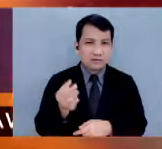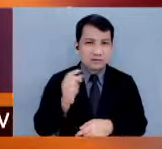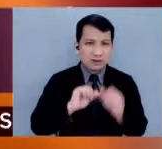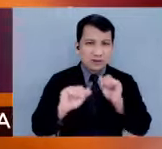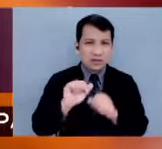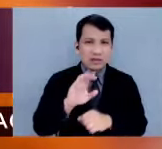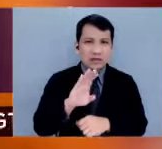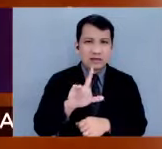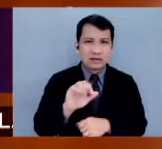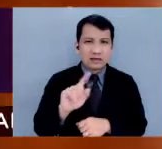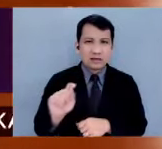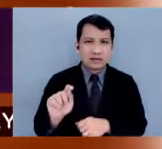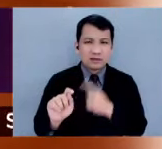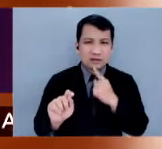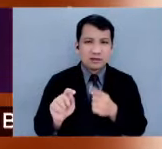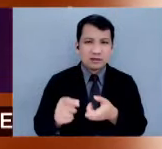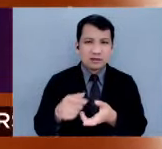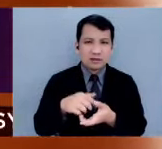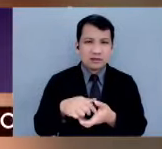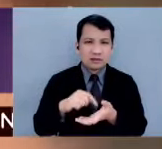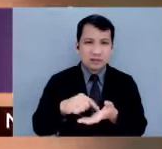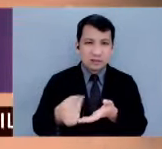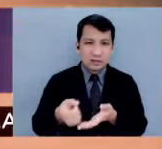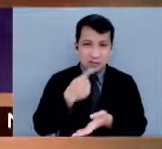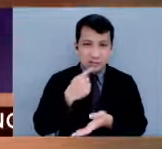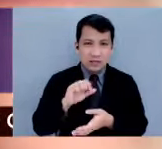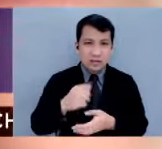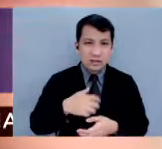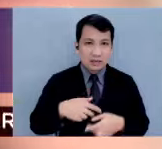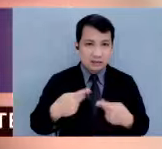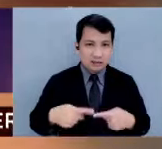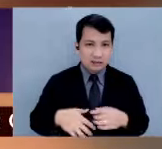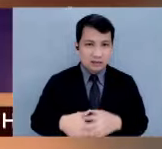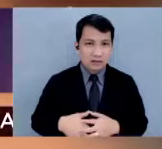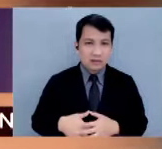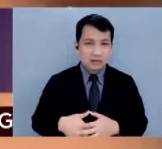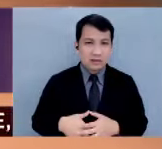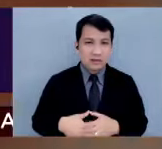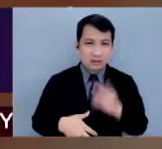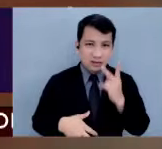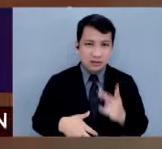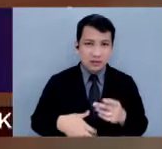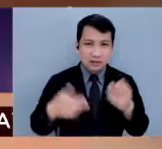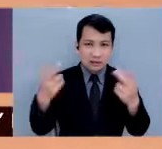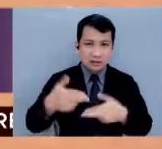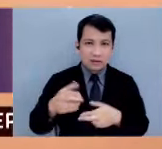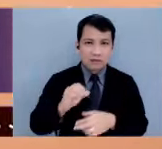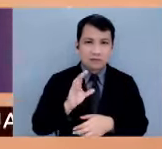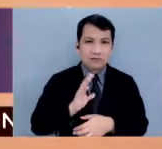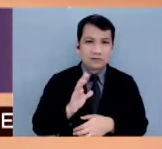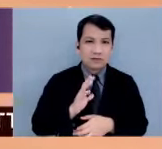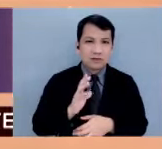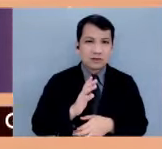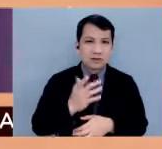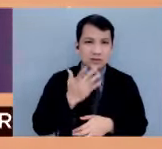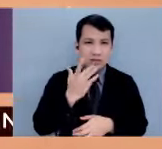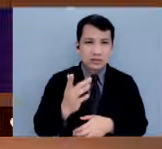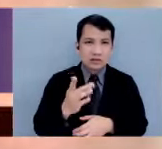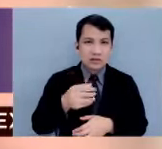May ininom pa siyang gamot para hindi sumakit ang kanyang tiyan. Ayon sa rapper, okay naman daw ang lasa ng sabaw